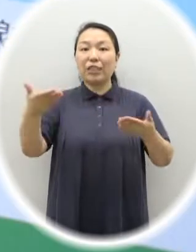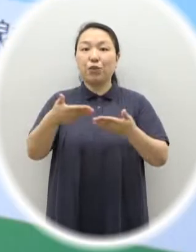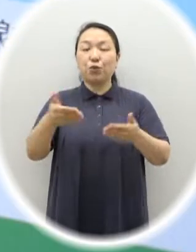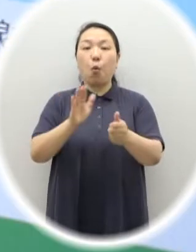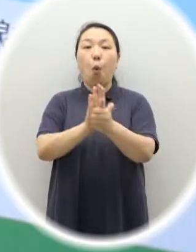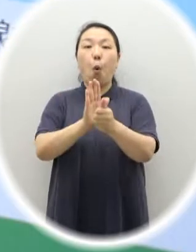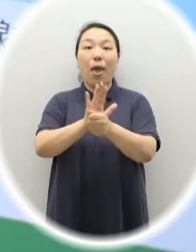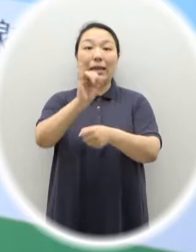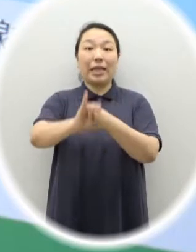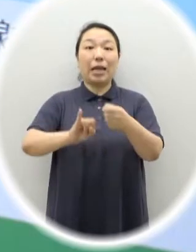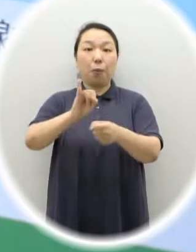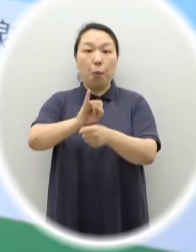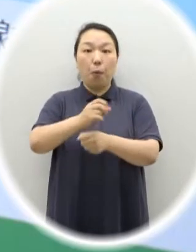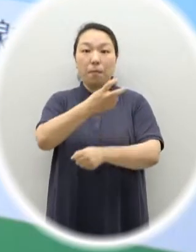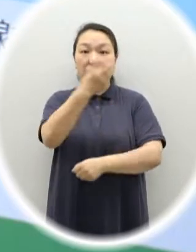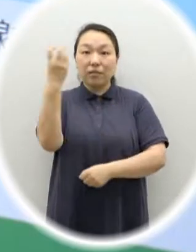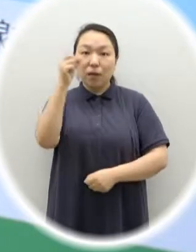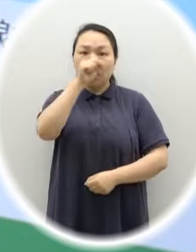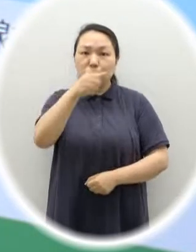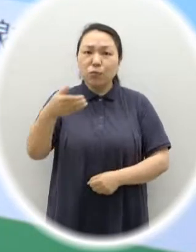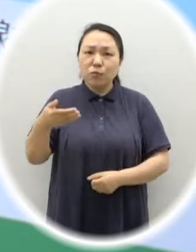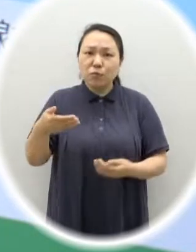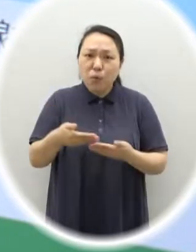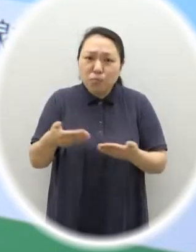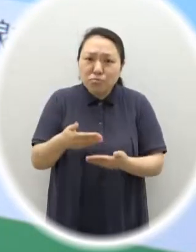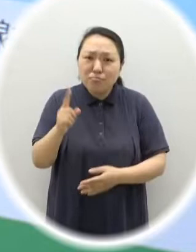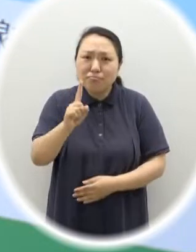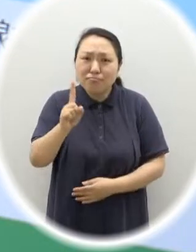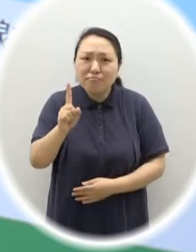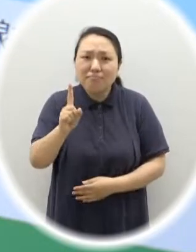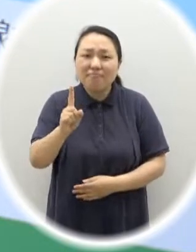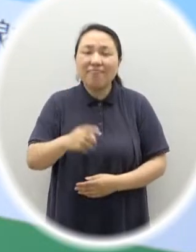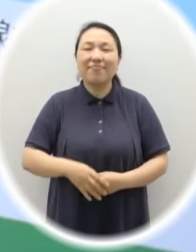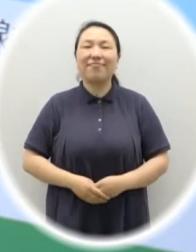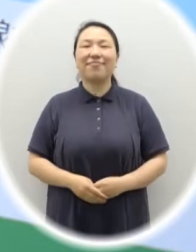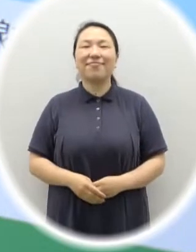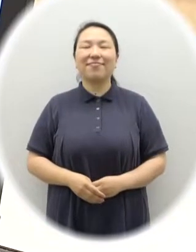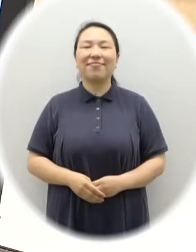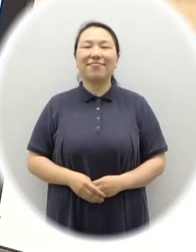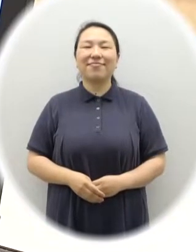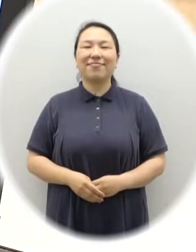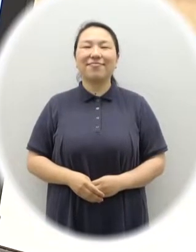いわき市就職応援サイト見つけてグッジョブ。